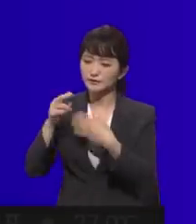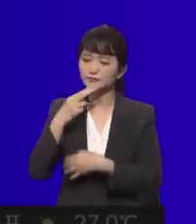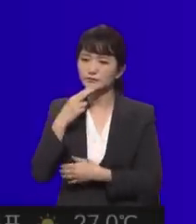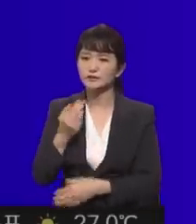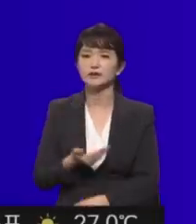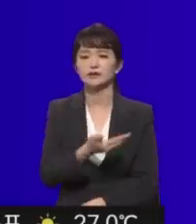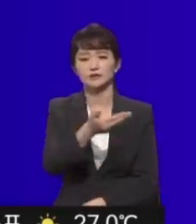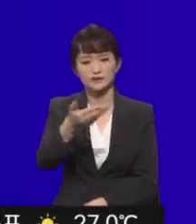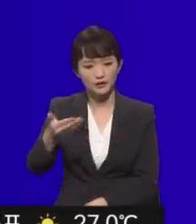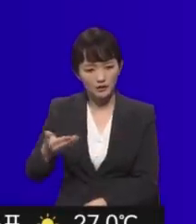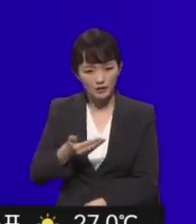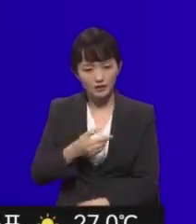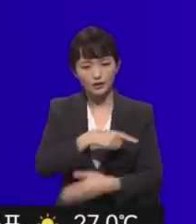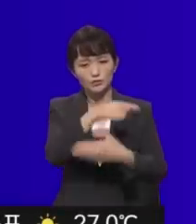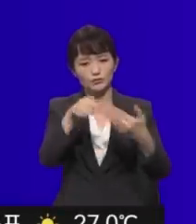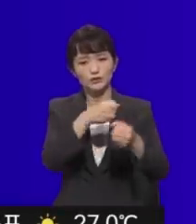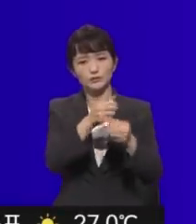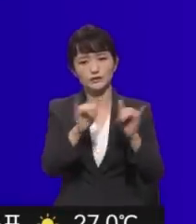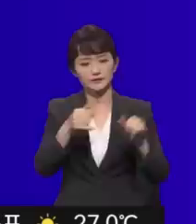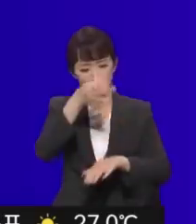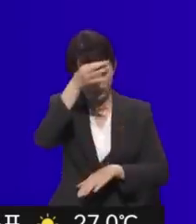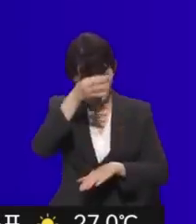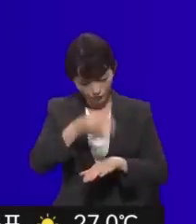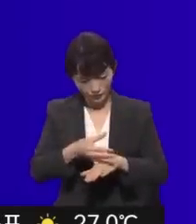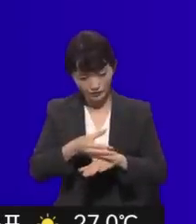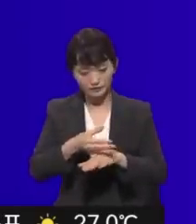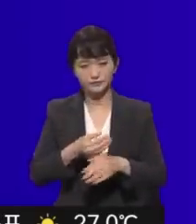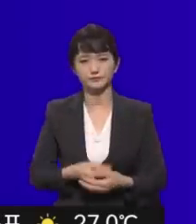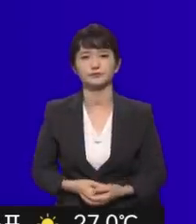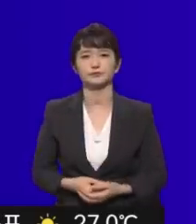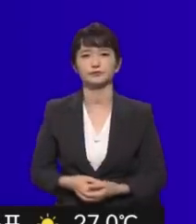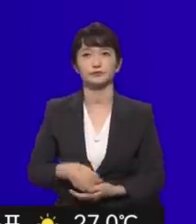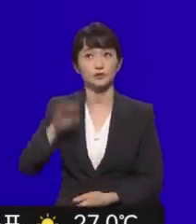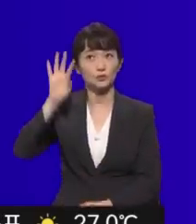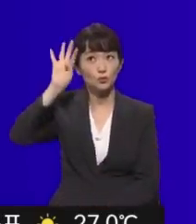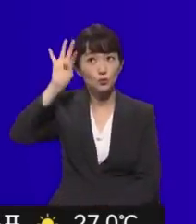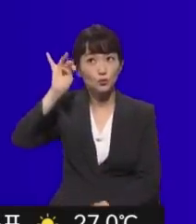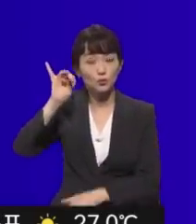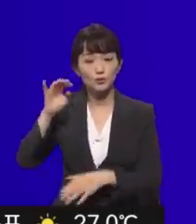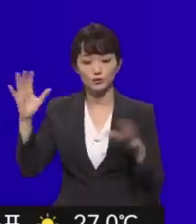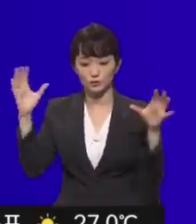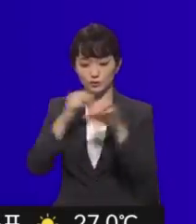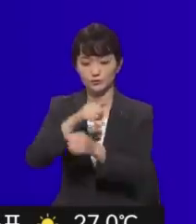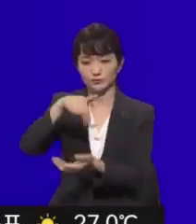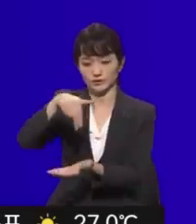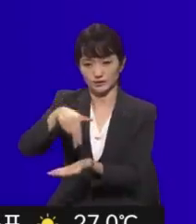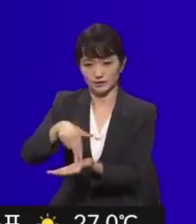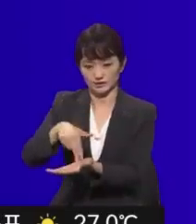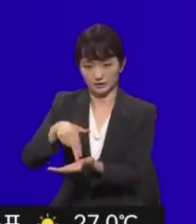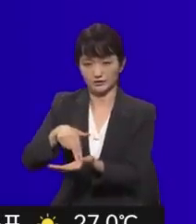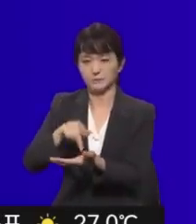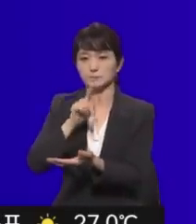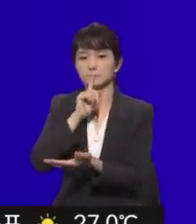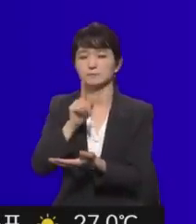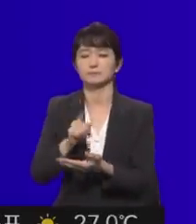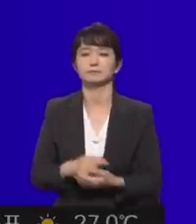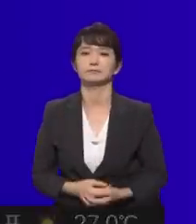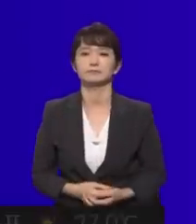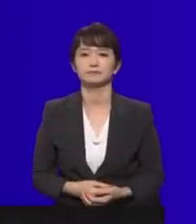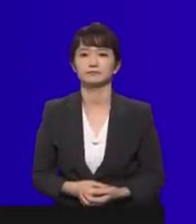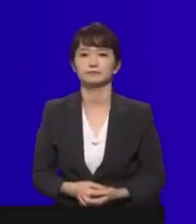여러분과 설 전 라이브 제작진 께 죄송하다고 사과 했구요 조만간 종합적으로 입장을 정리해 말씀드리겠다 고 했습니다 어 일단